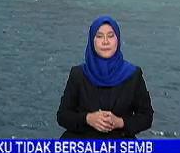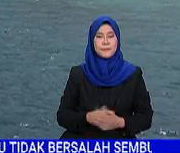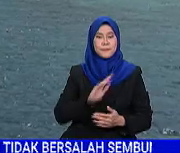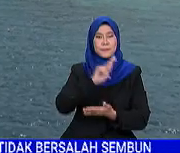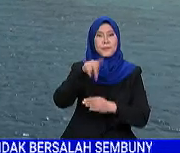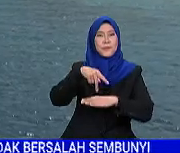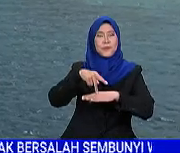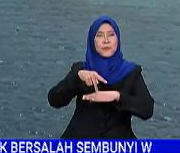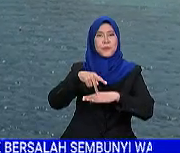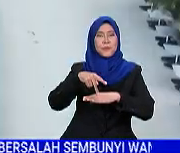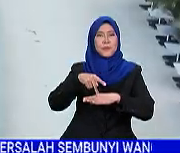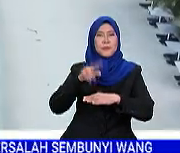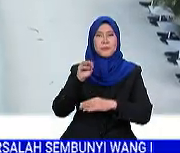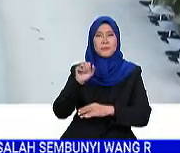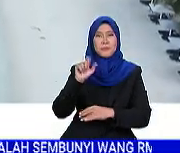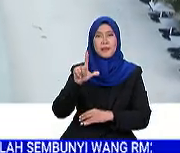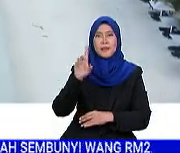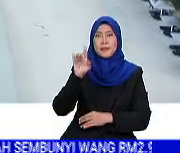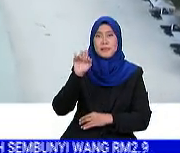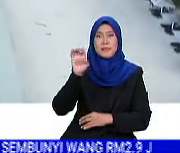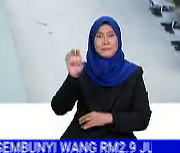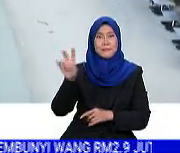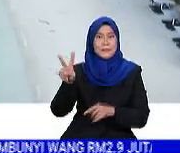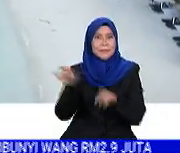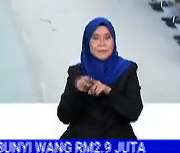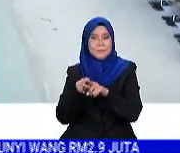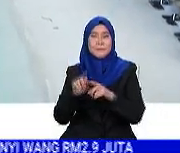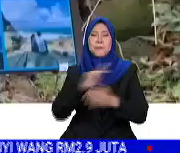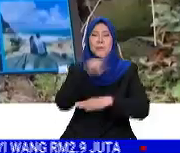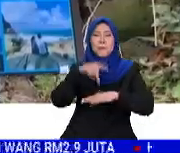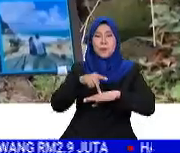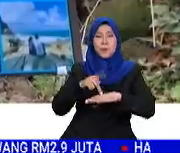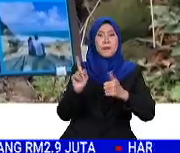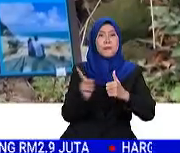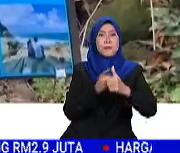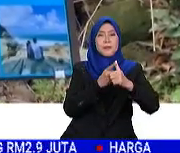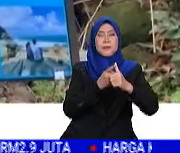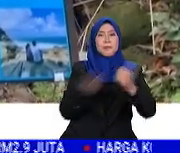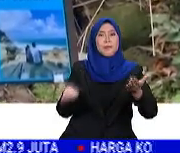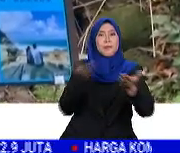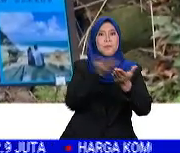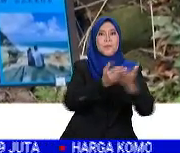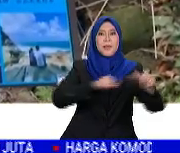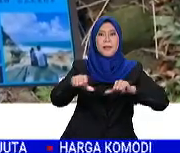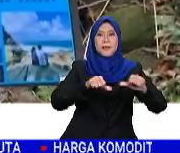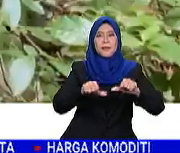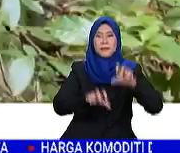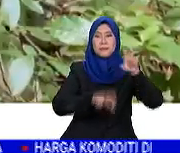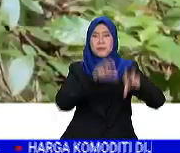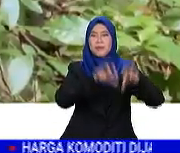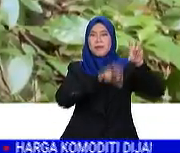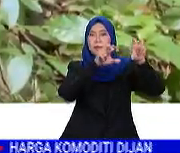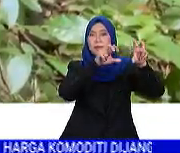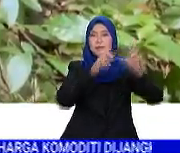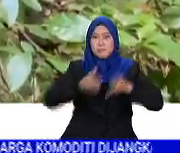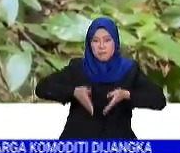Pulau yang mendapat julukan Maldives Malaysia ini menjadi pulau peranginan pertama di negara ini yang menawarkan aktiviti pendakian melalui